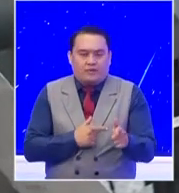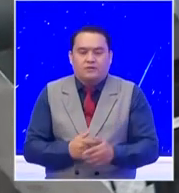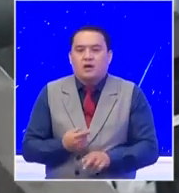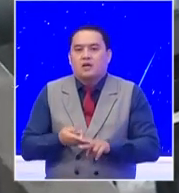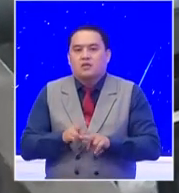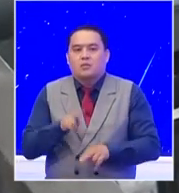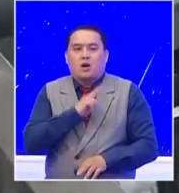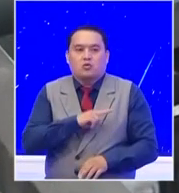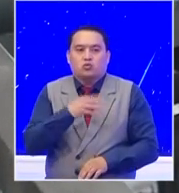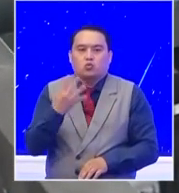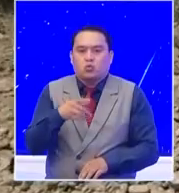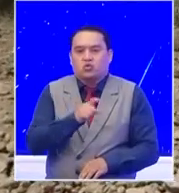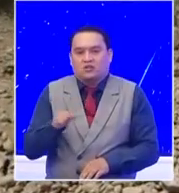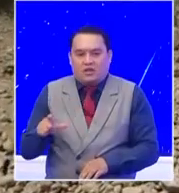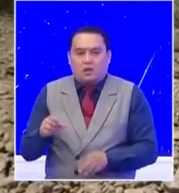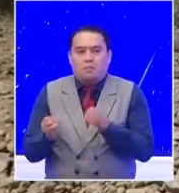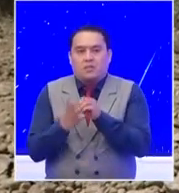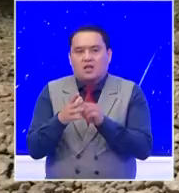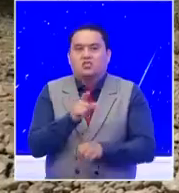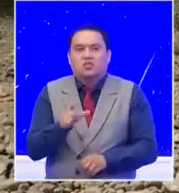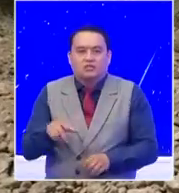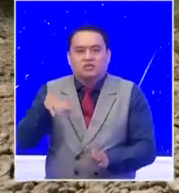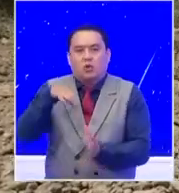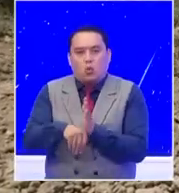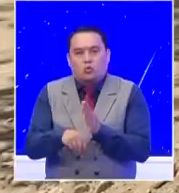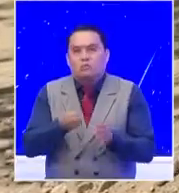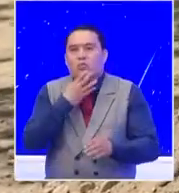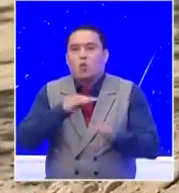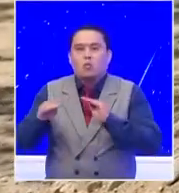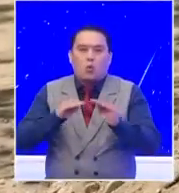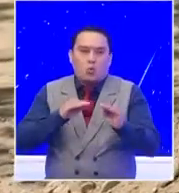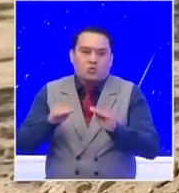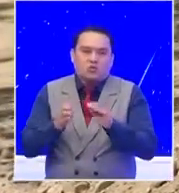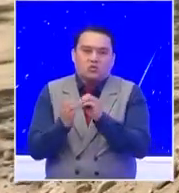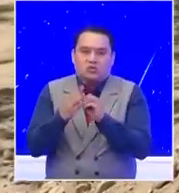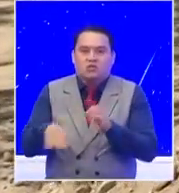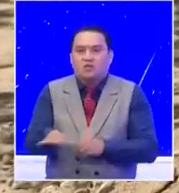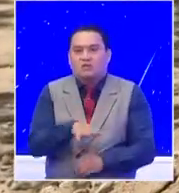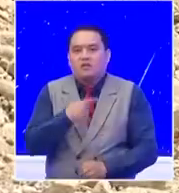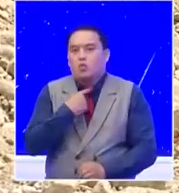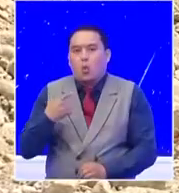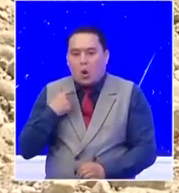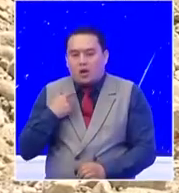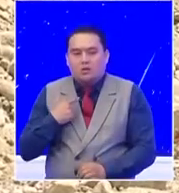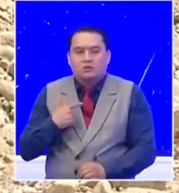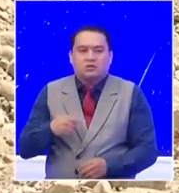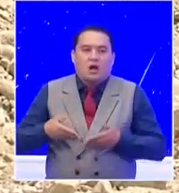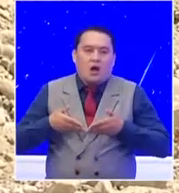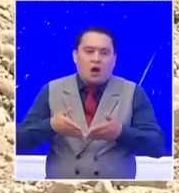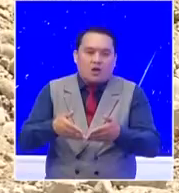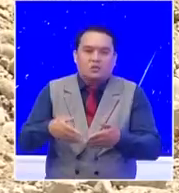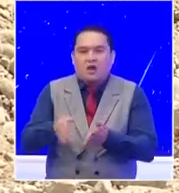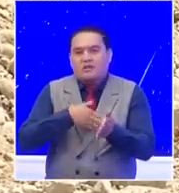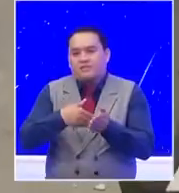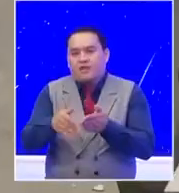этим трудятся 40 человек. Также 15 человек задействованы в благоустройстве 14 дворов Талдыкургана. Проводят арочную сеть, красят